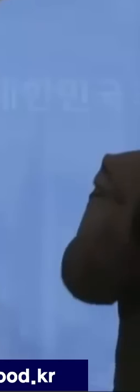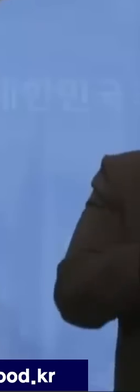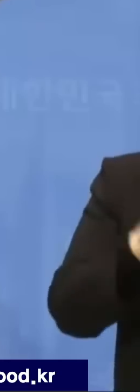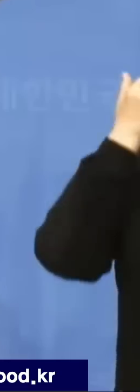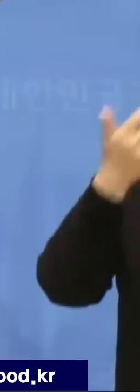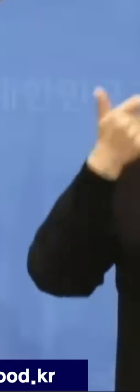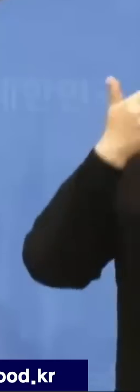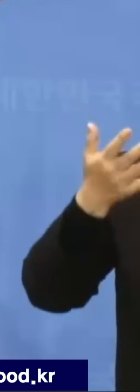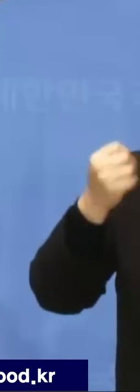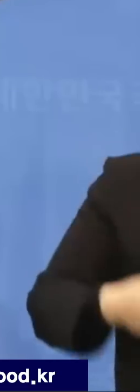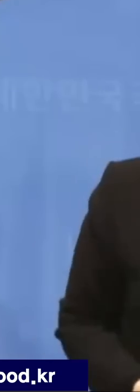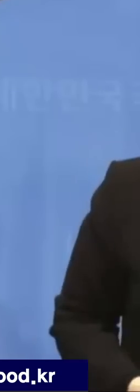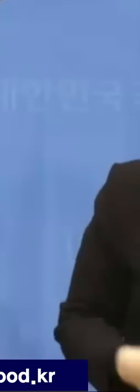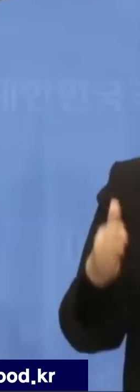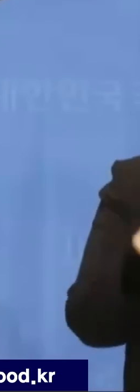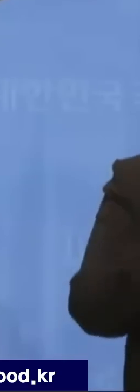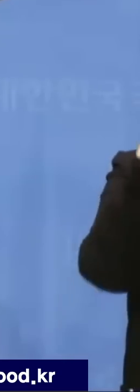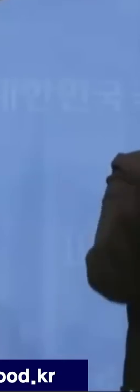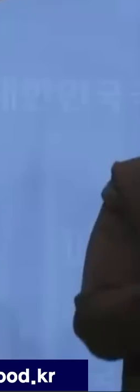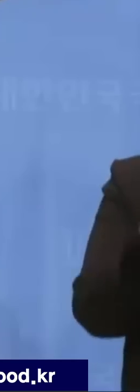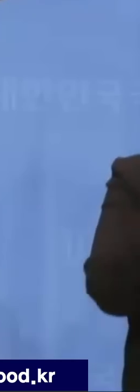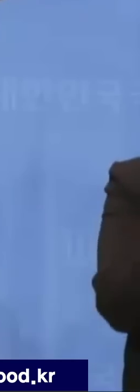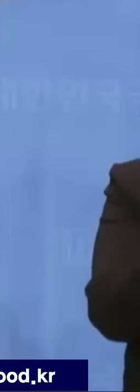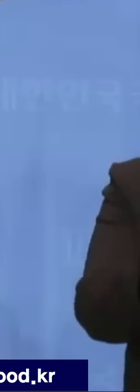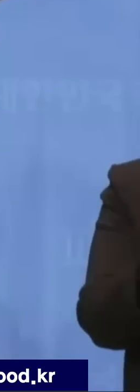그것을 플란다스의 개로 명하고